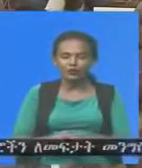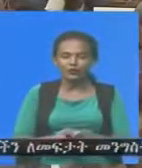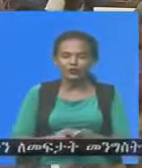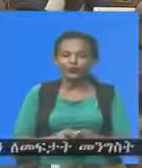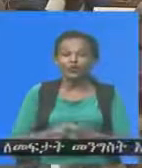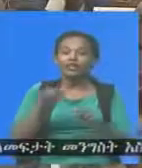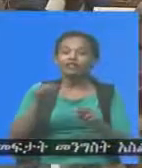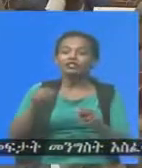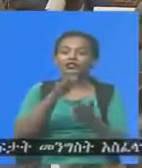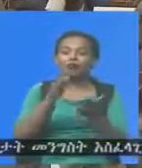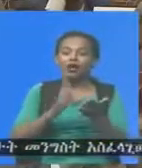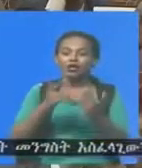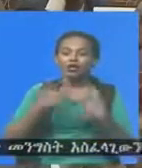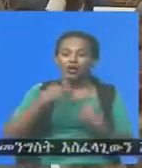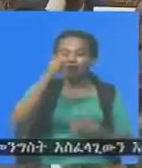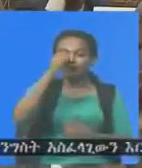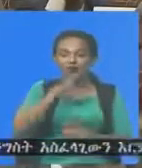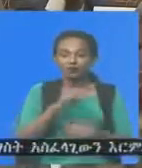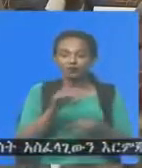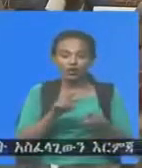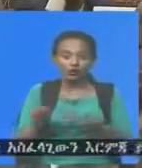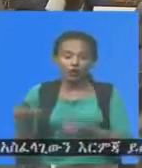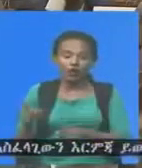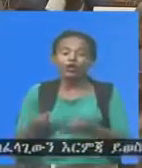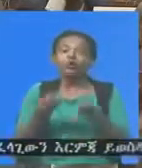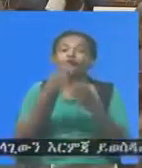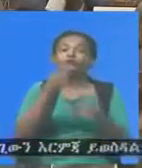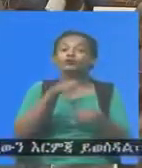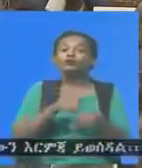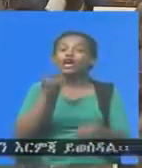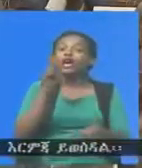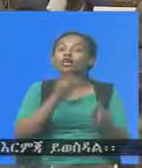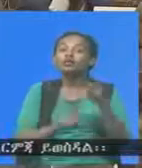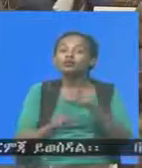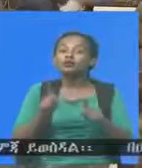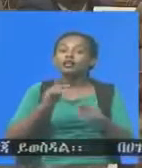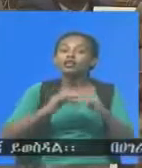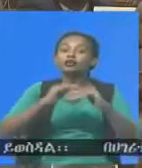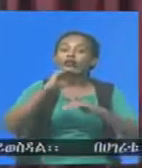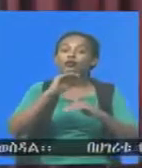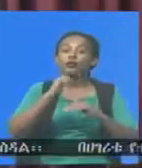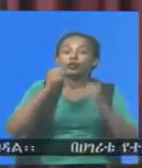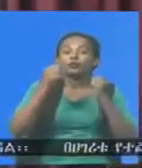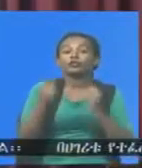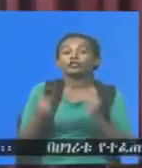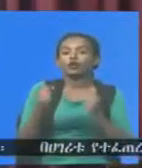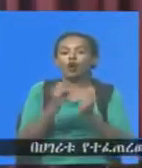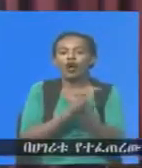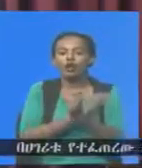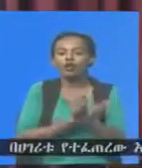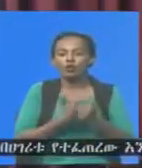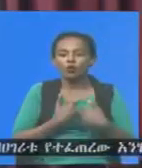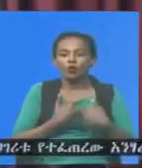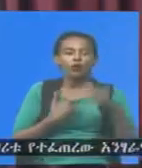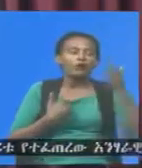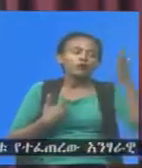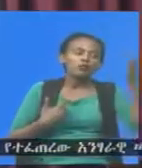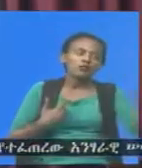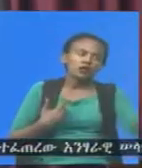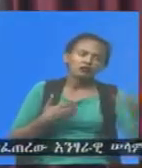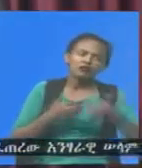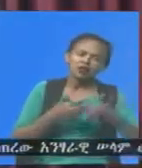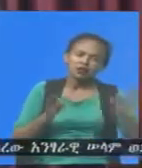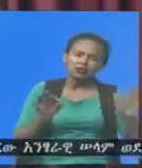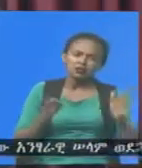እዚህ መሃል ላይ ያለን ሰዎች ደግሞ ብዙ ጊዜ ህዝብ ሊመርጠው የሚችለው ኃይል ደግሞ በዚህ ሳይድ ያለውን መገንጠል እኮ